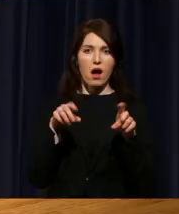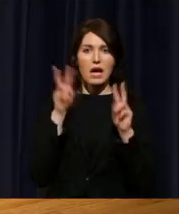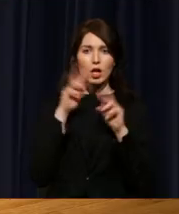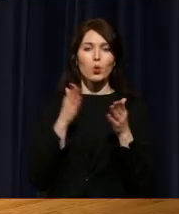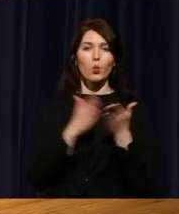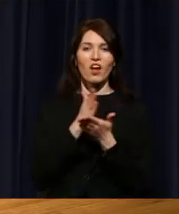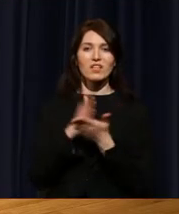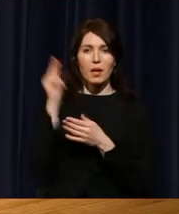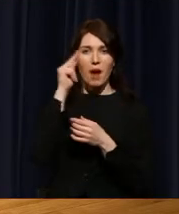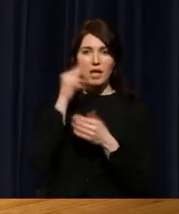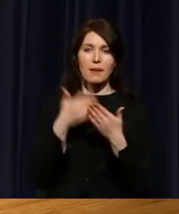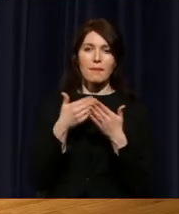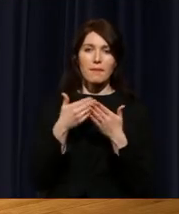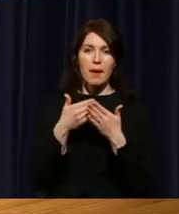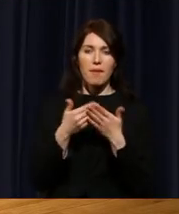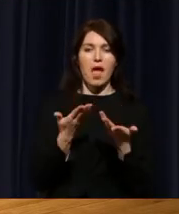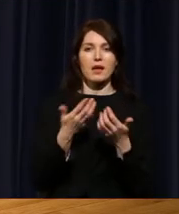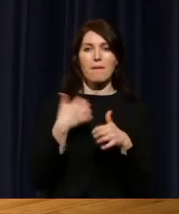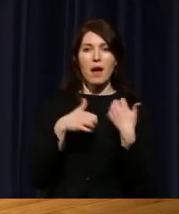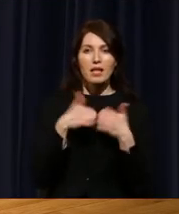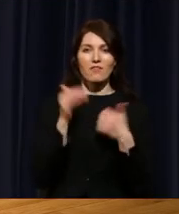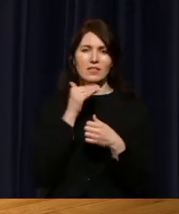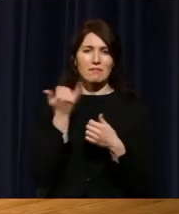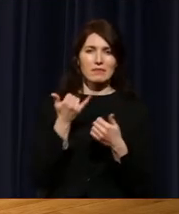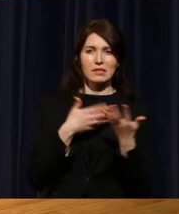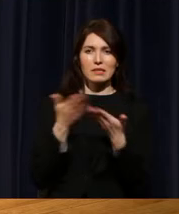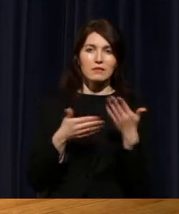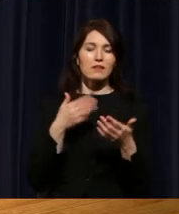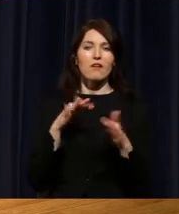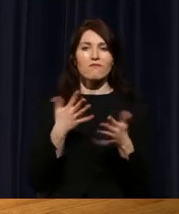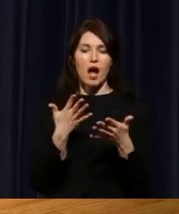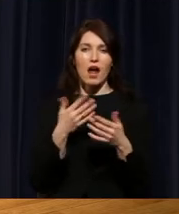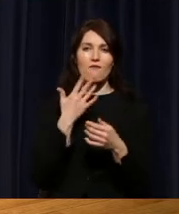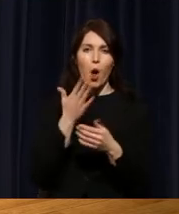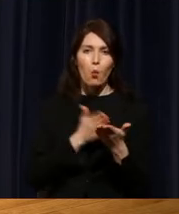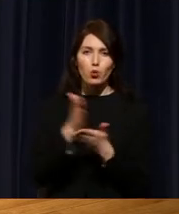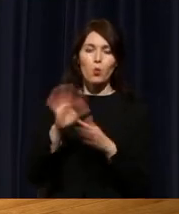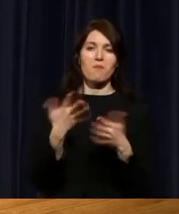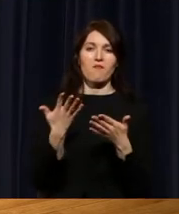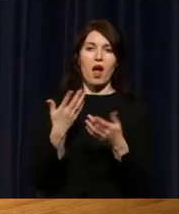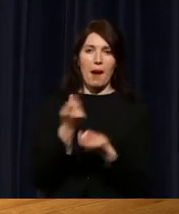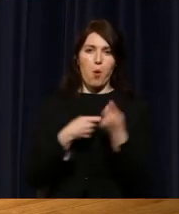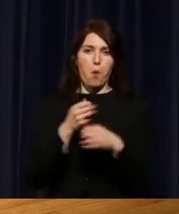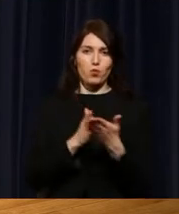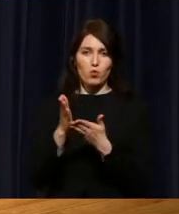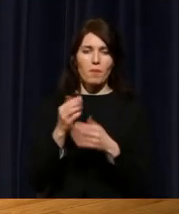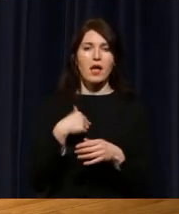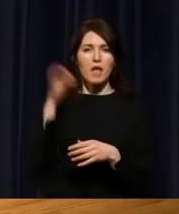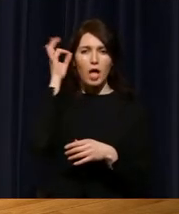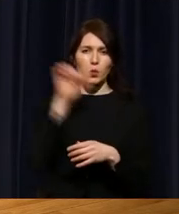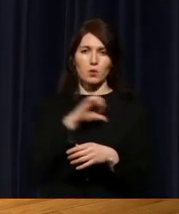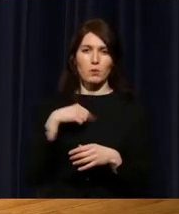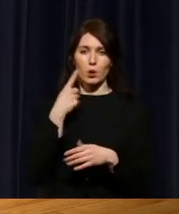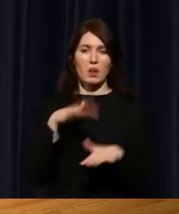kurā virzienā iet, piņasim, eksaktā klasē, humanitārā klasē vai komerc klasē, nu, jau tad, piņasim, es pati atceros no savas 9.